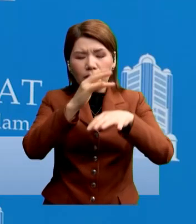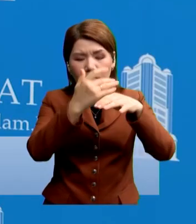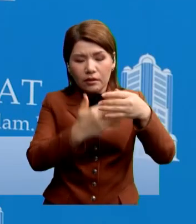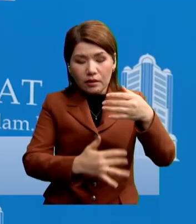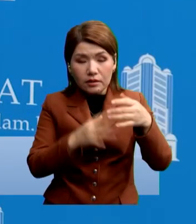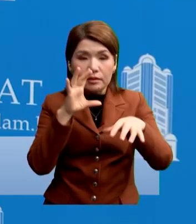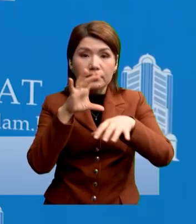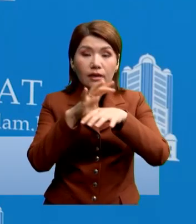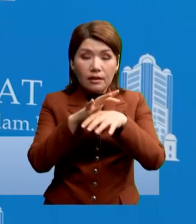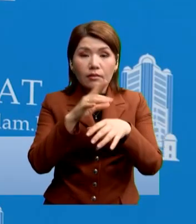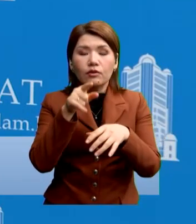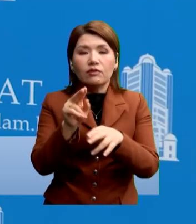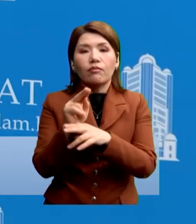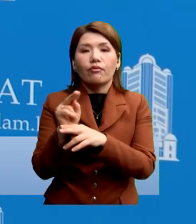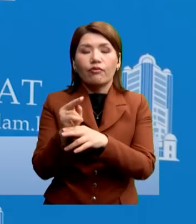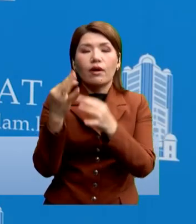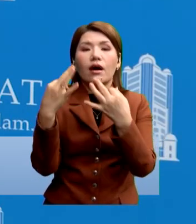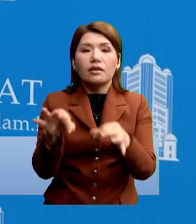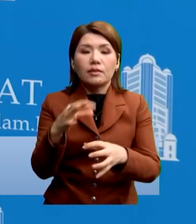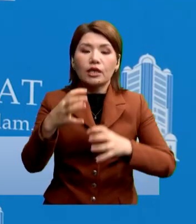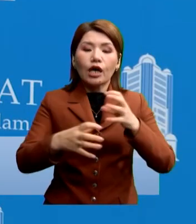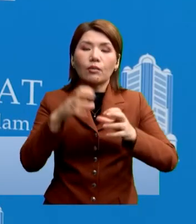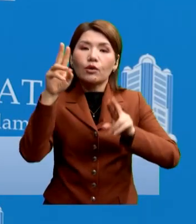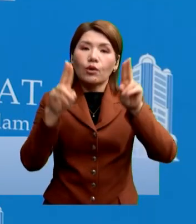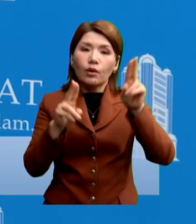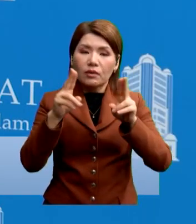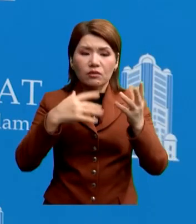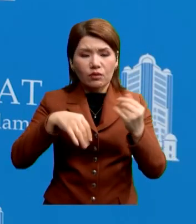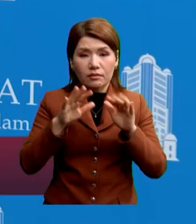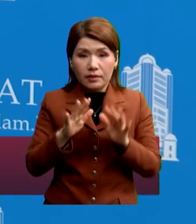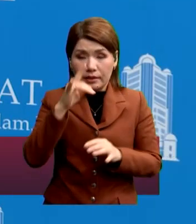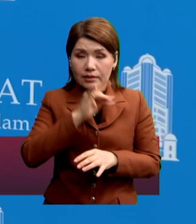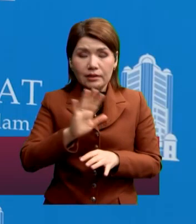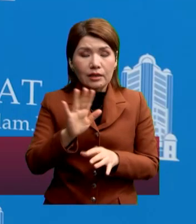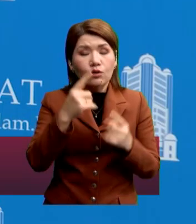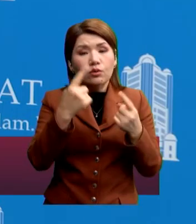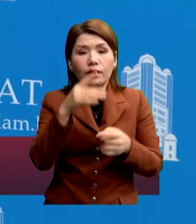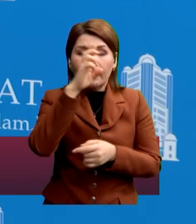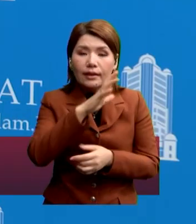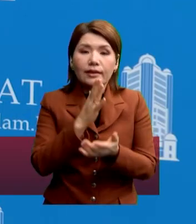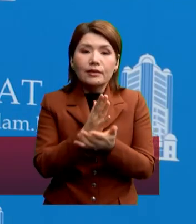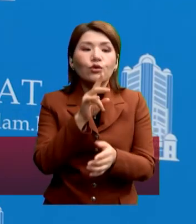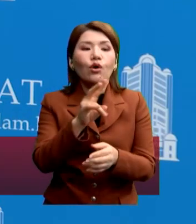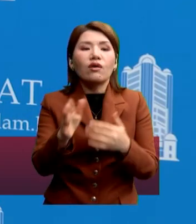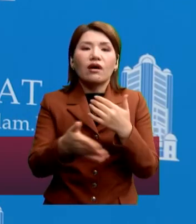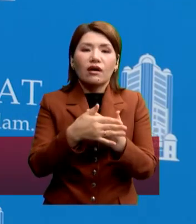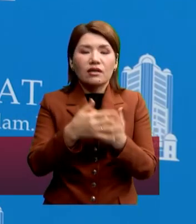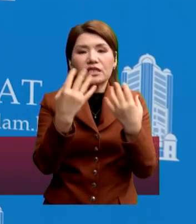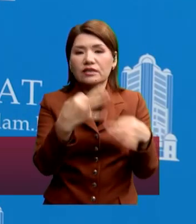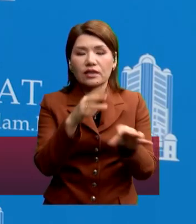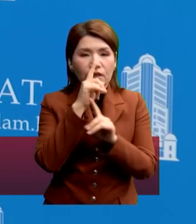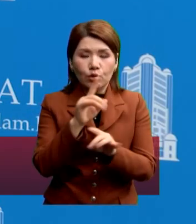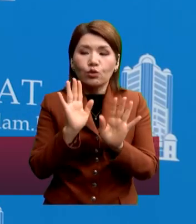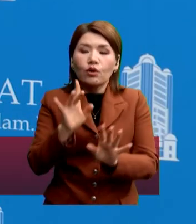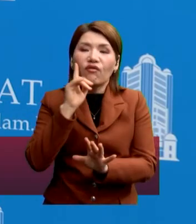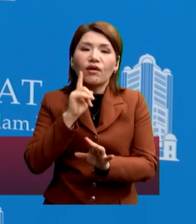белгілері анықталса, емделуге жіберіледі. Бұл халықаралық норма. Бізде ғана емес, барлық елде бар. Бірақ ол жазадан босатылмайды, емделуге жіберіледі.